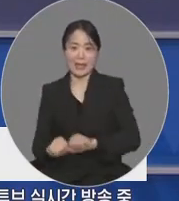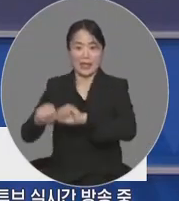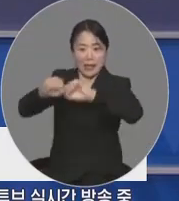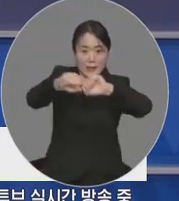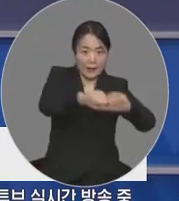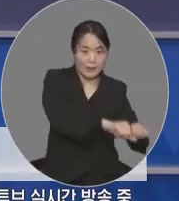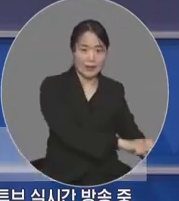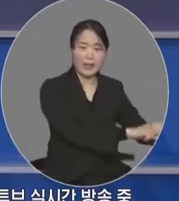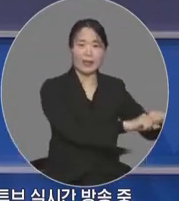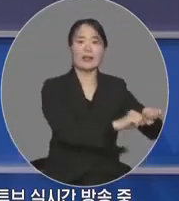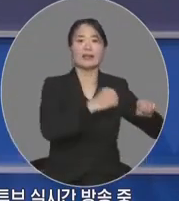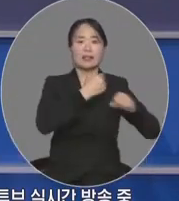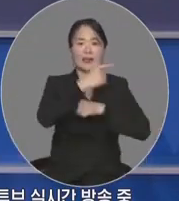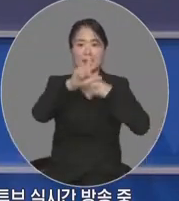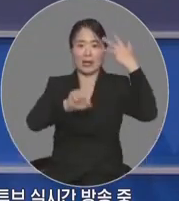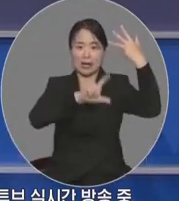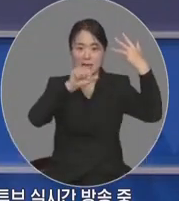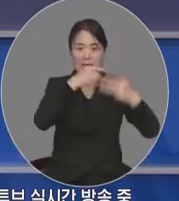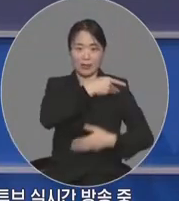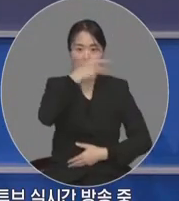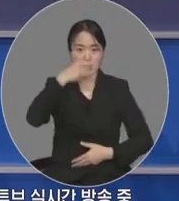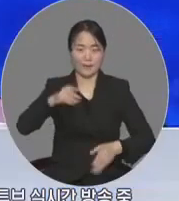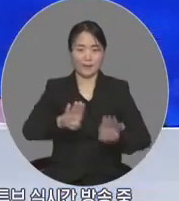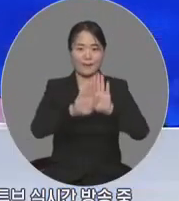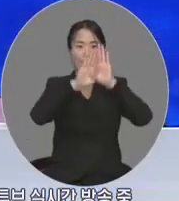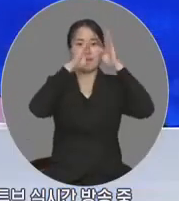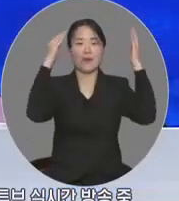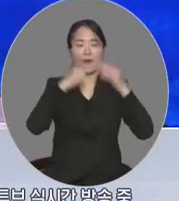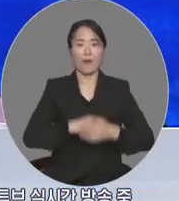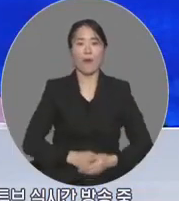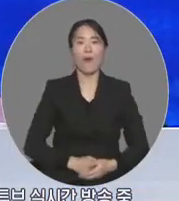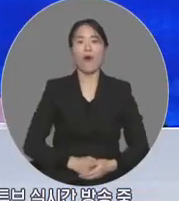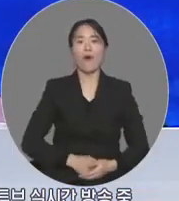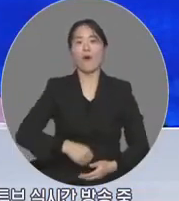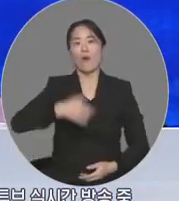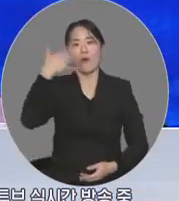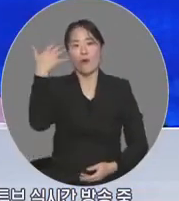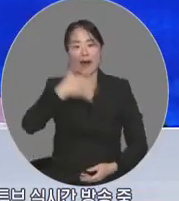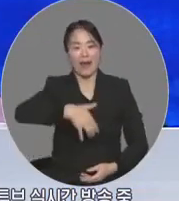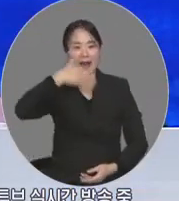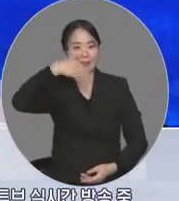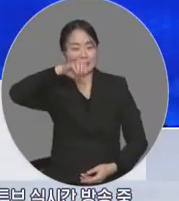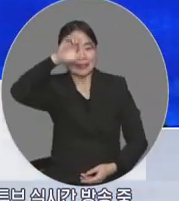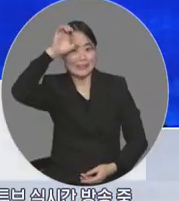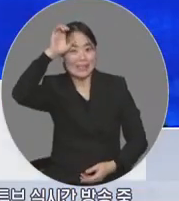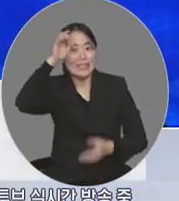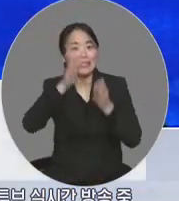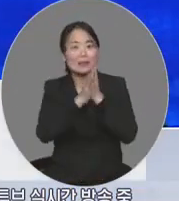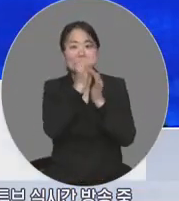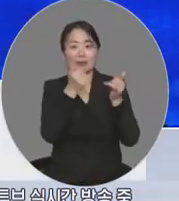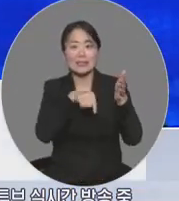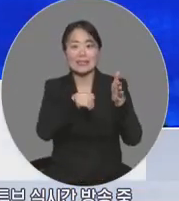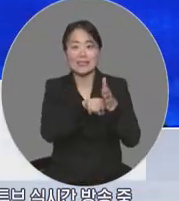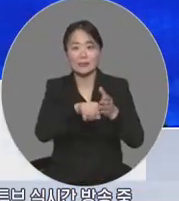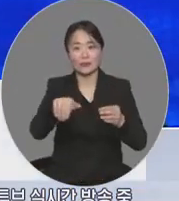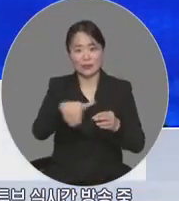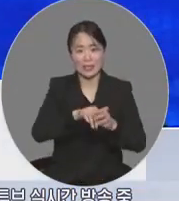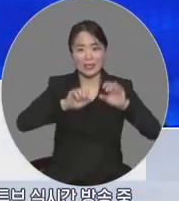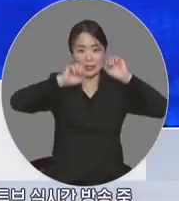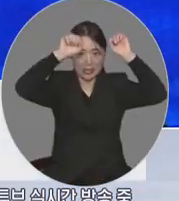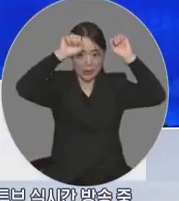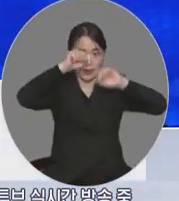8월 대학에서 개최됩니다. 굉장히 기대가 되는데 최근에 시민들을 위한 문화체육